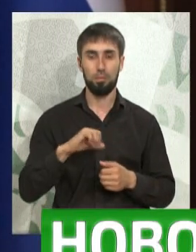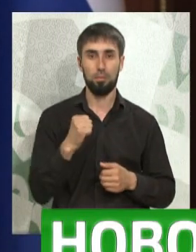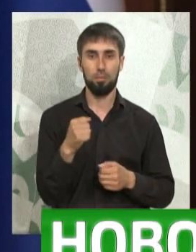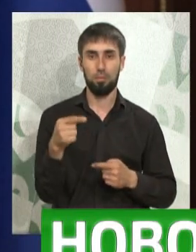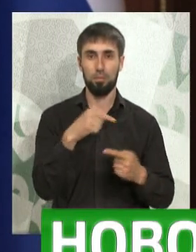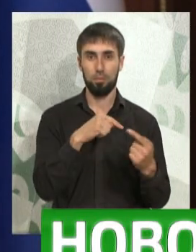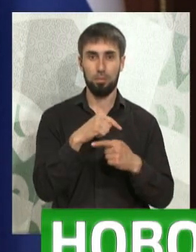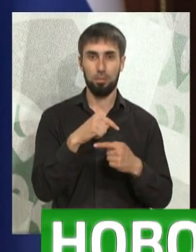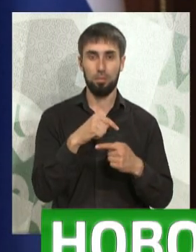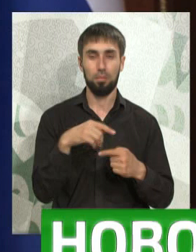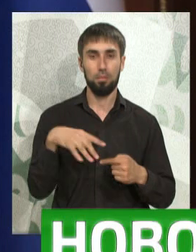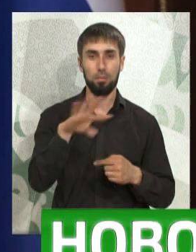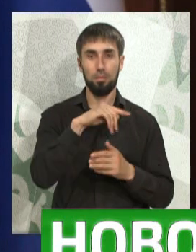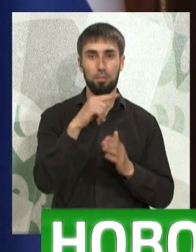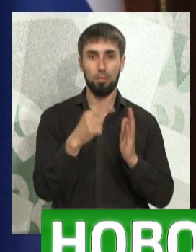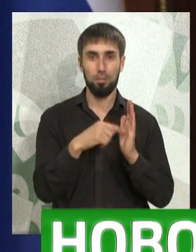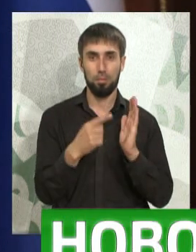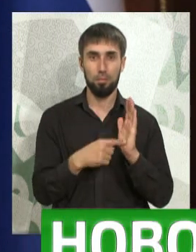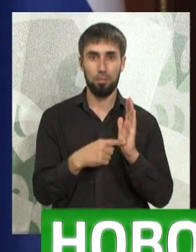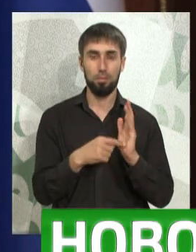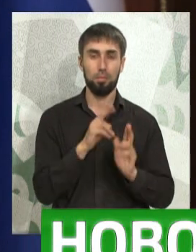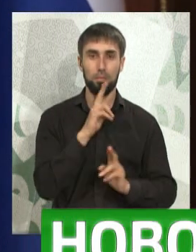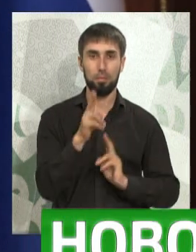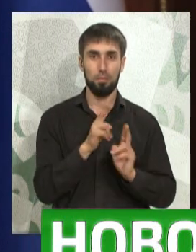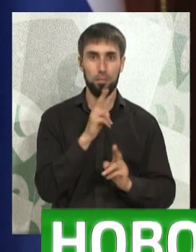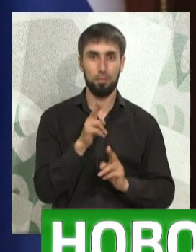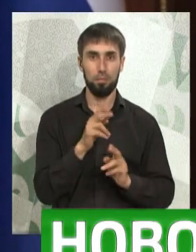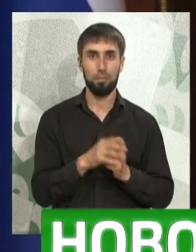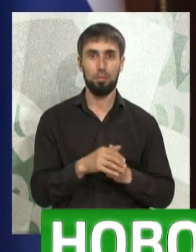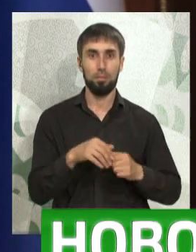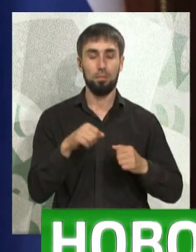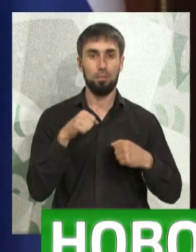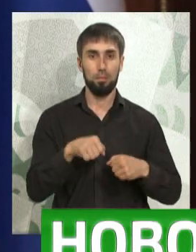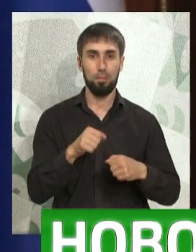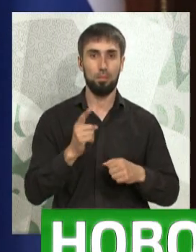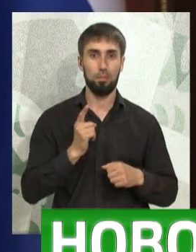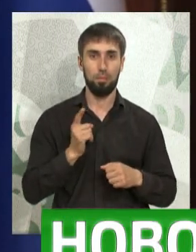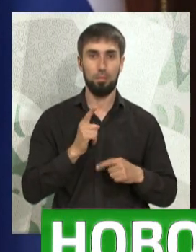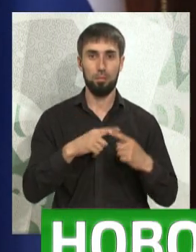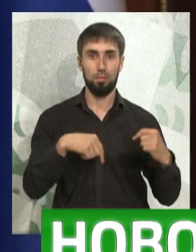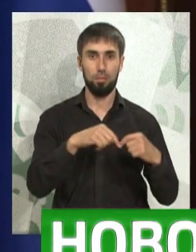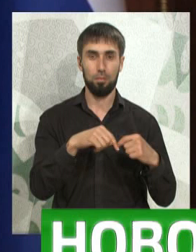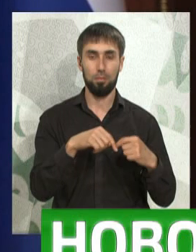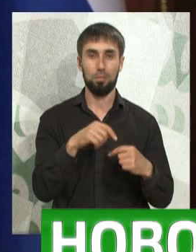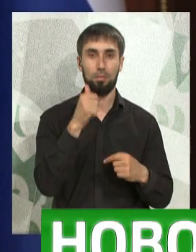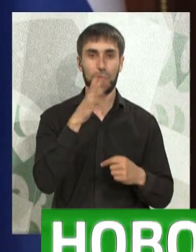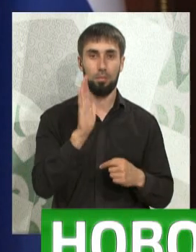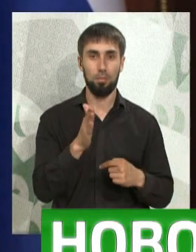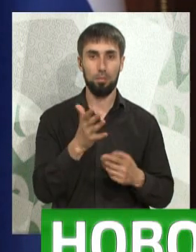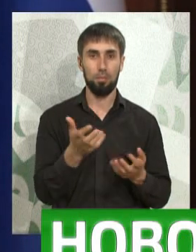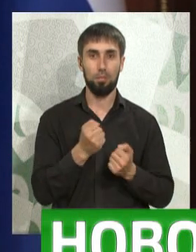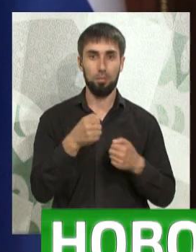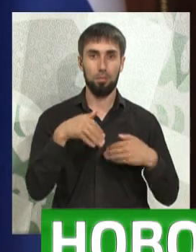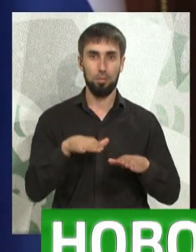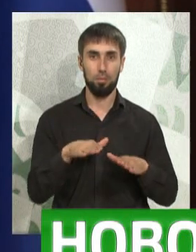другу, по всем вопросам обращаться в правоохранительные органы, которые будут принято